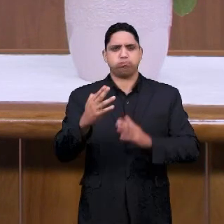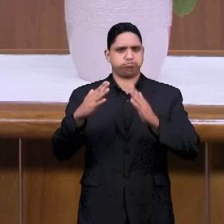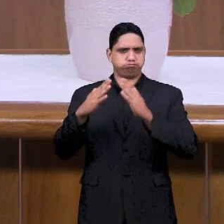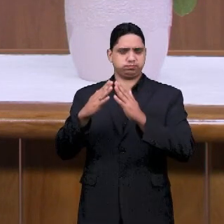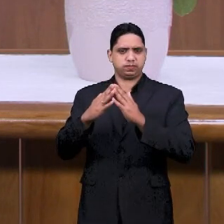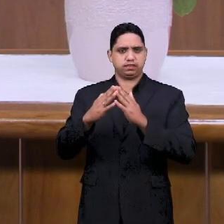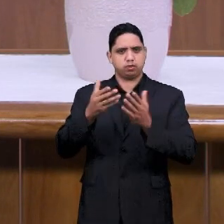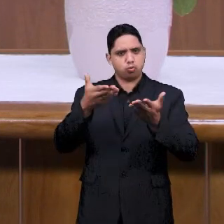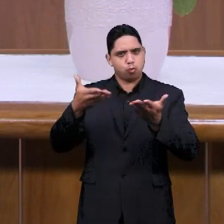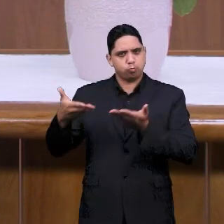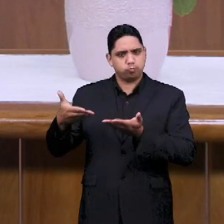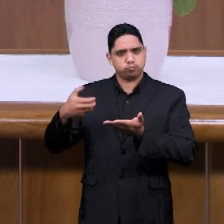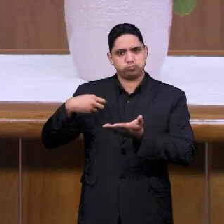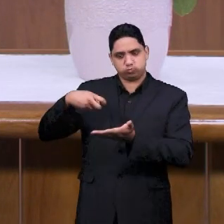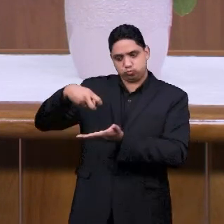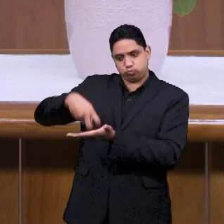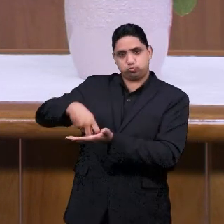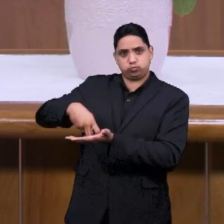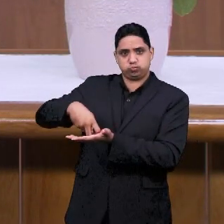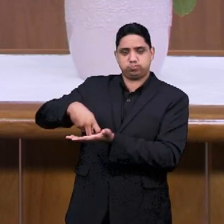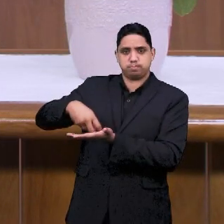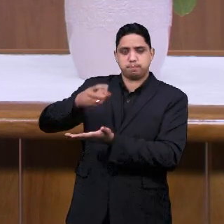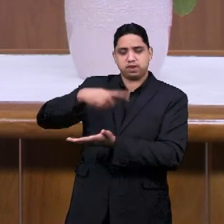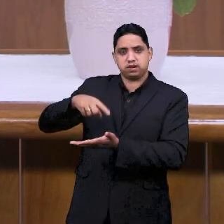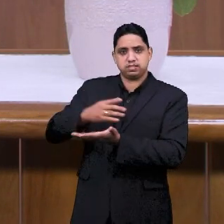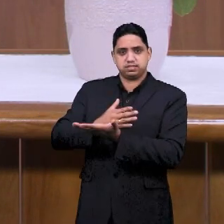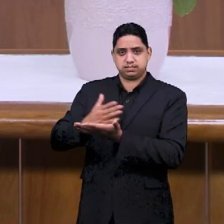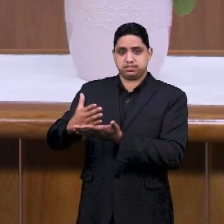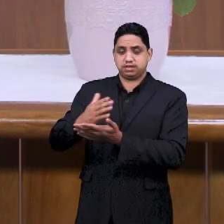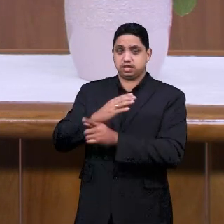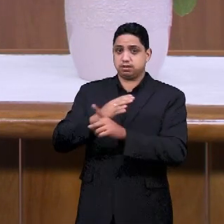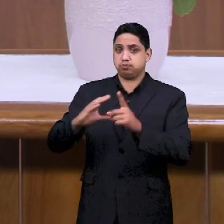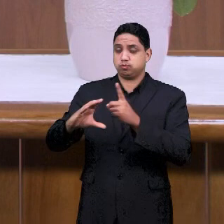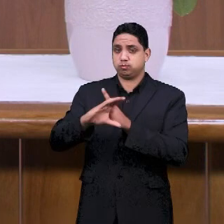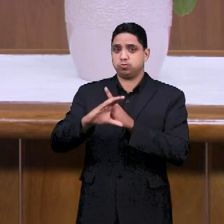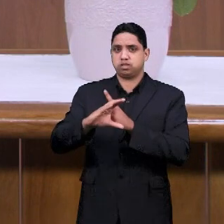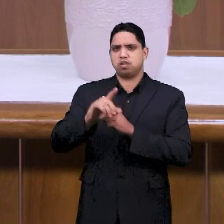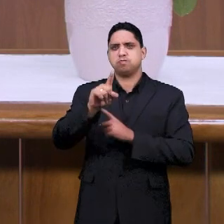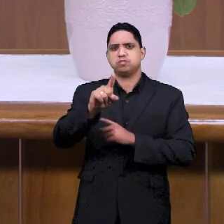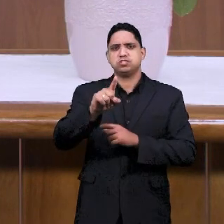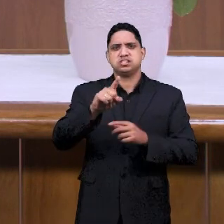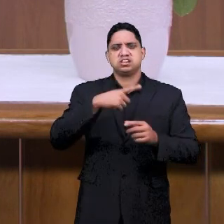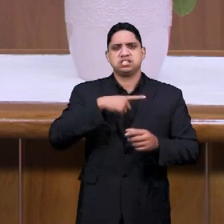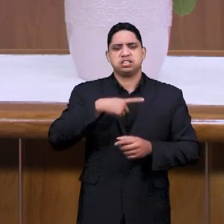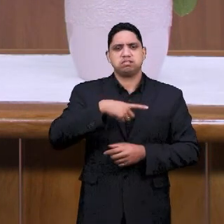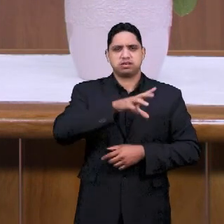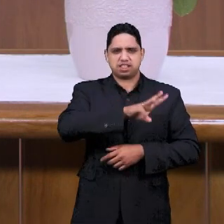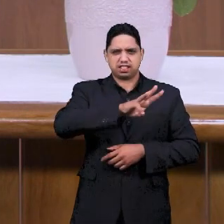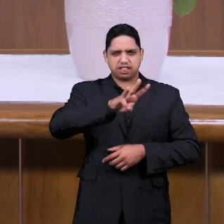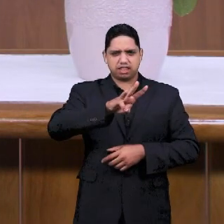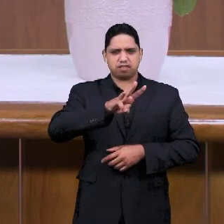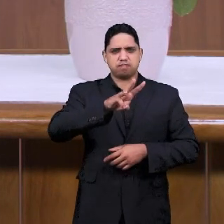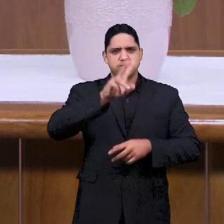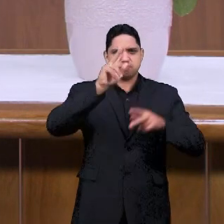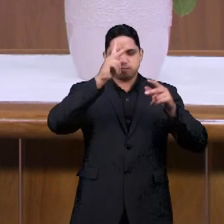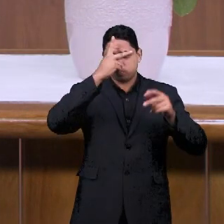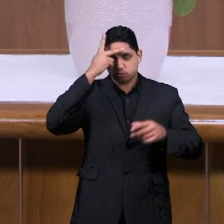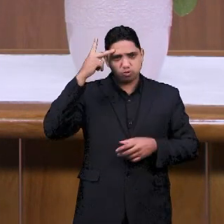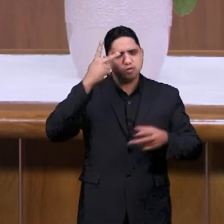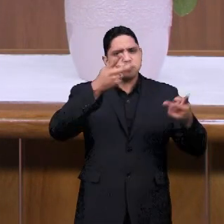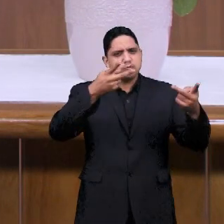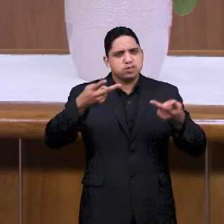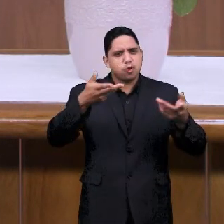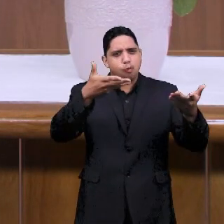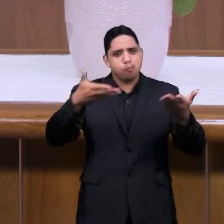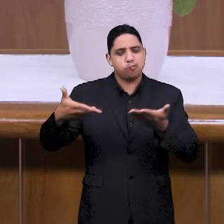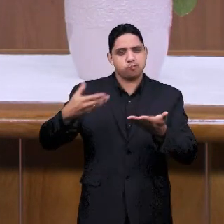maison, j'invite à vous mettre à genoux pour ce moment de prière. À vous qui avez reçu un lien, comme sous la forme